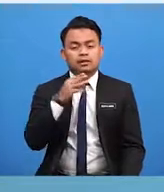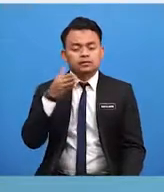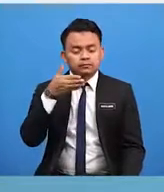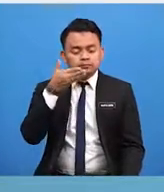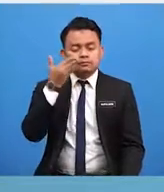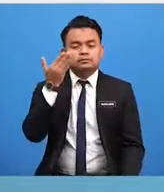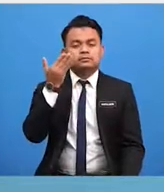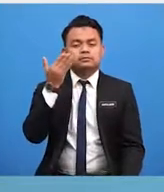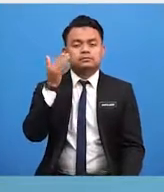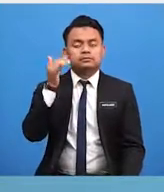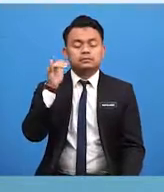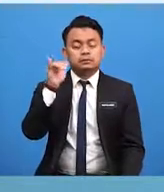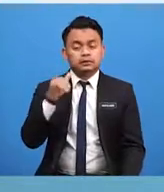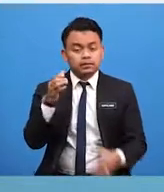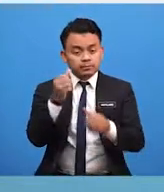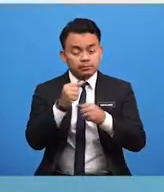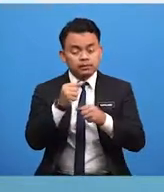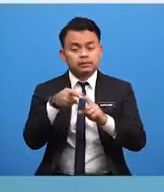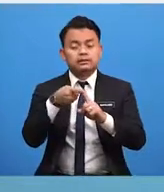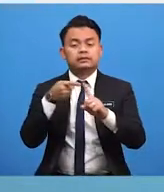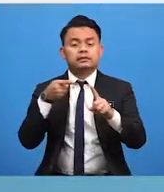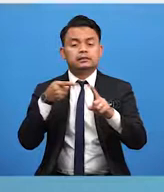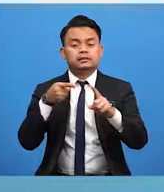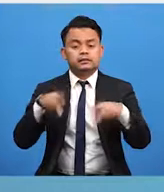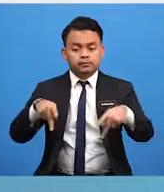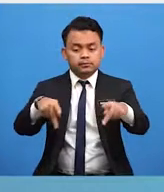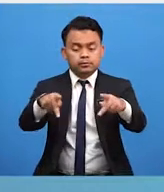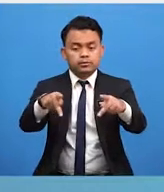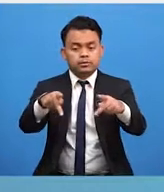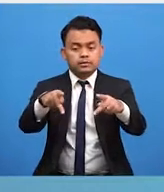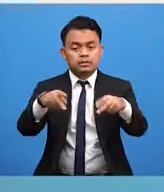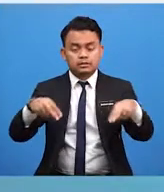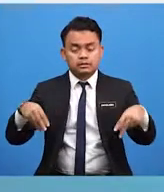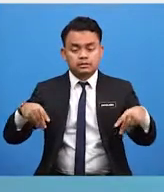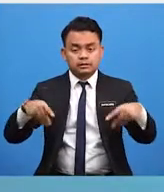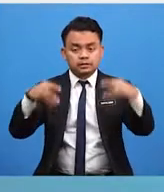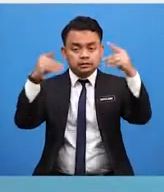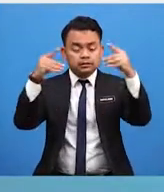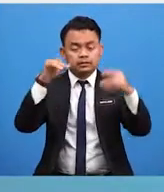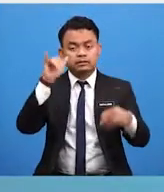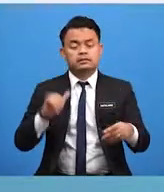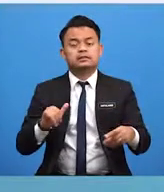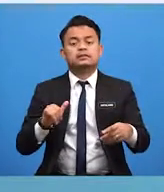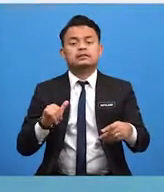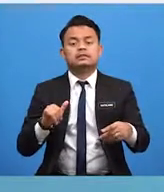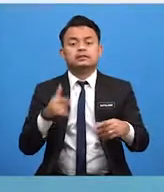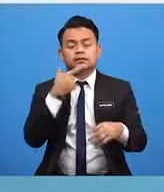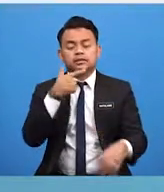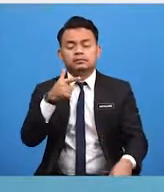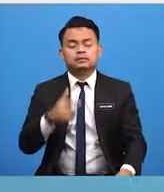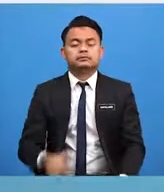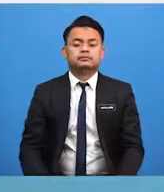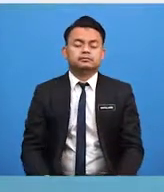daripada proses mendidih yang lama daripada ayam, tulang dan sayur-sayuran